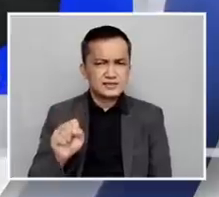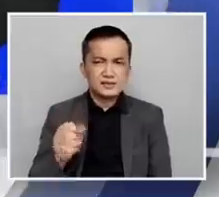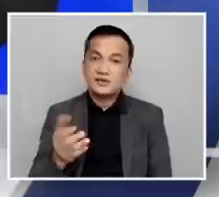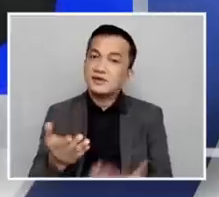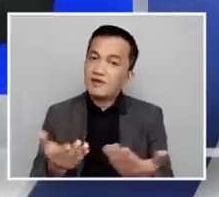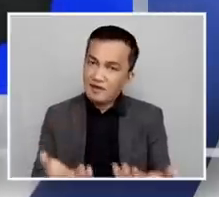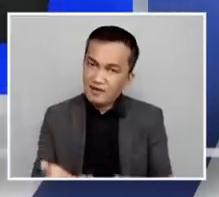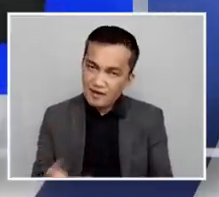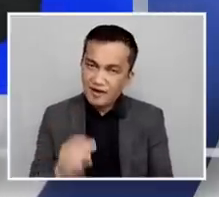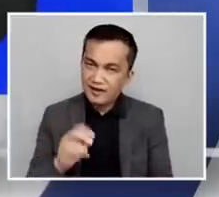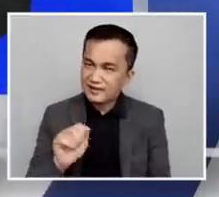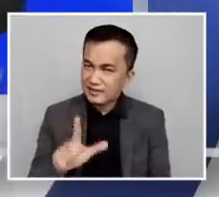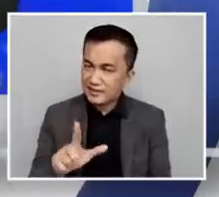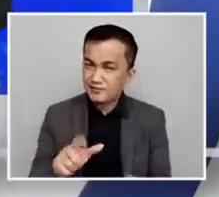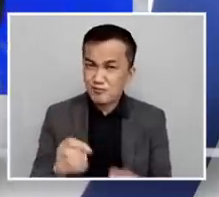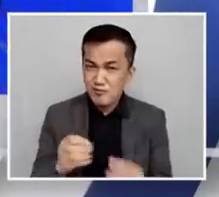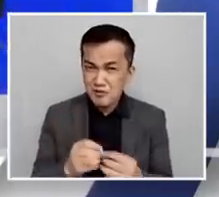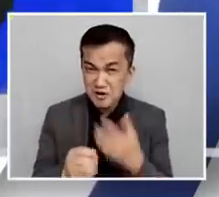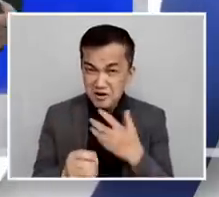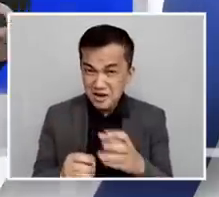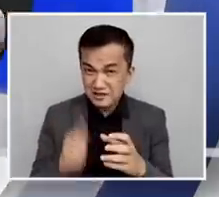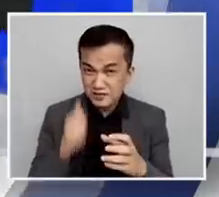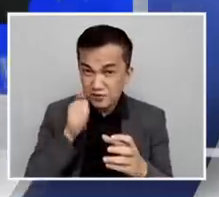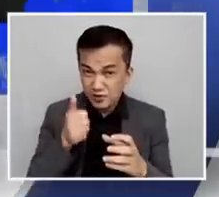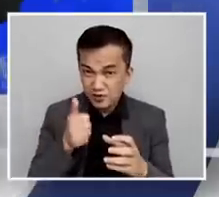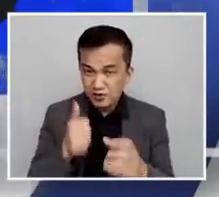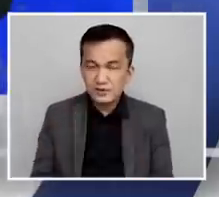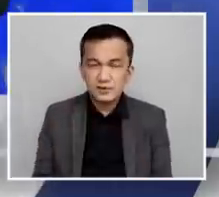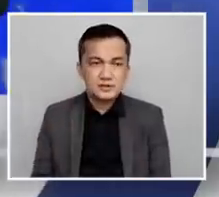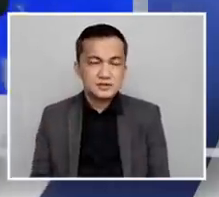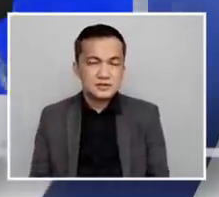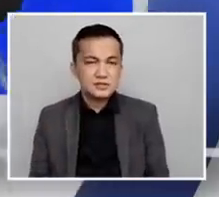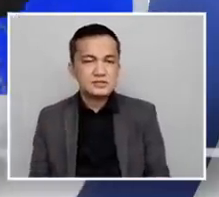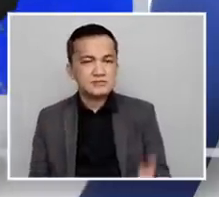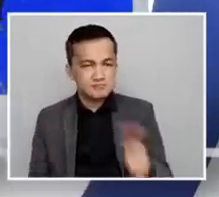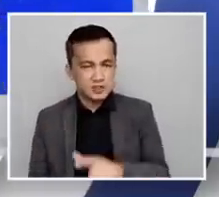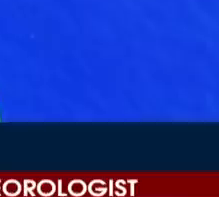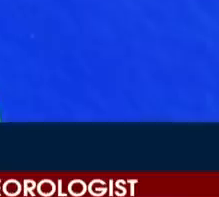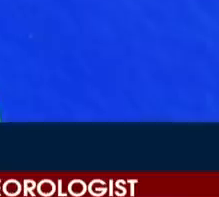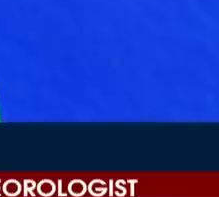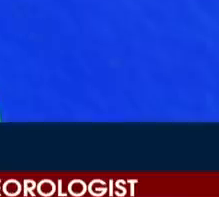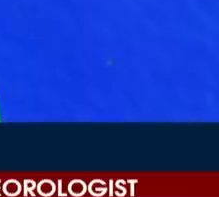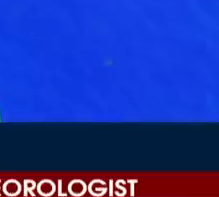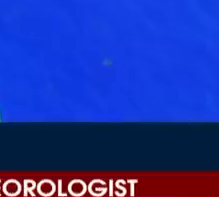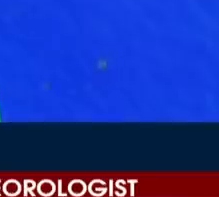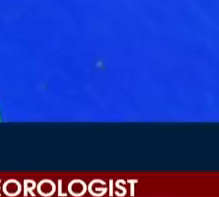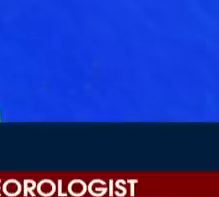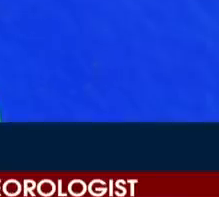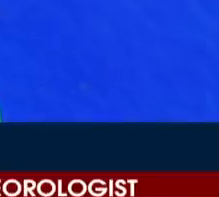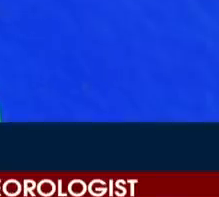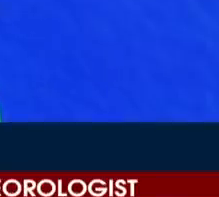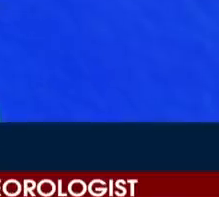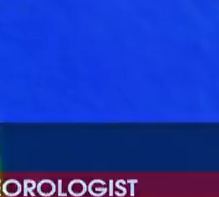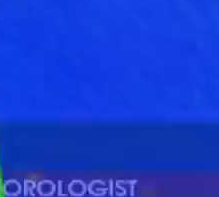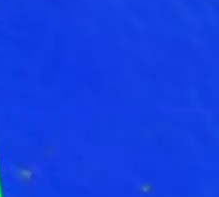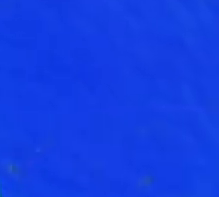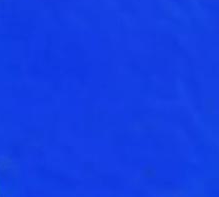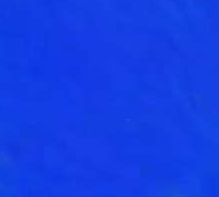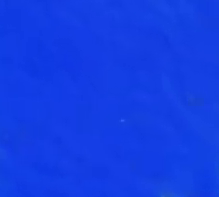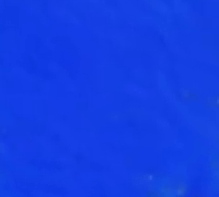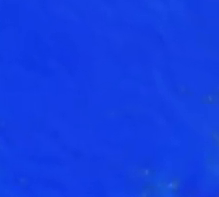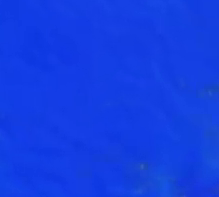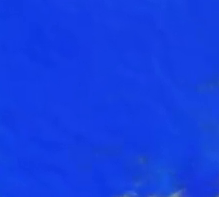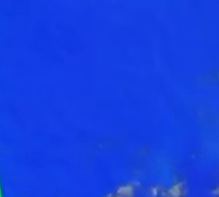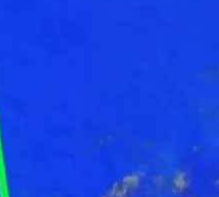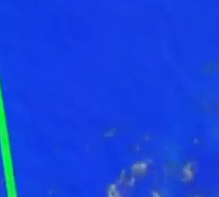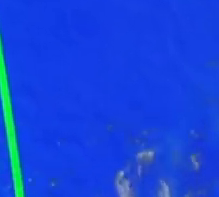magiging mainit pa ba bukas? Bernadette, mas magiging mainit bukas at sa mga susunod pang araw. Wala pa rin kaulapan sa